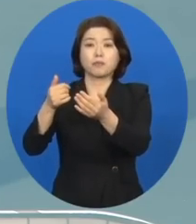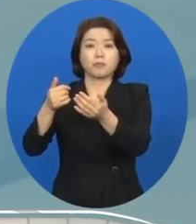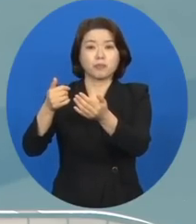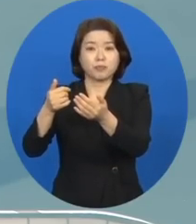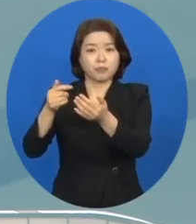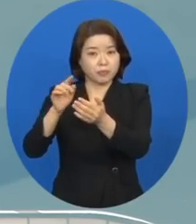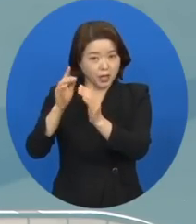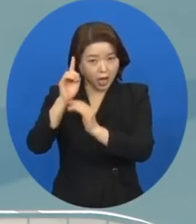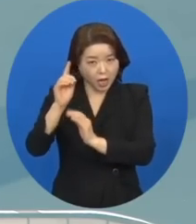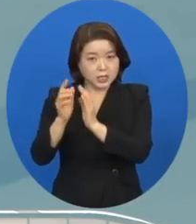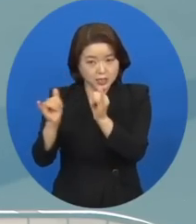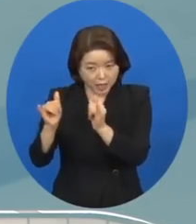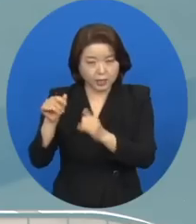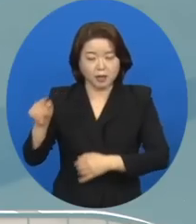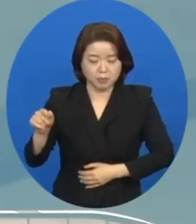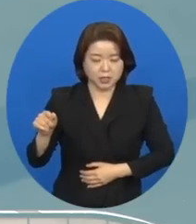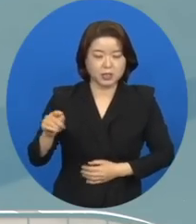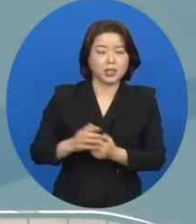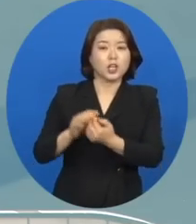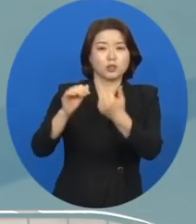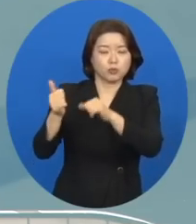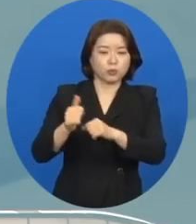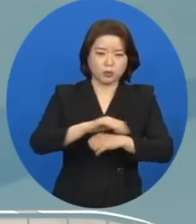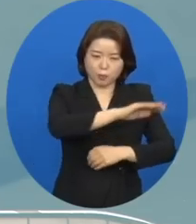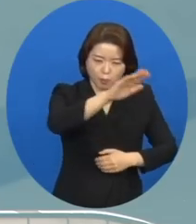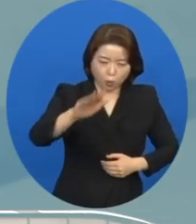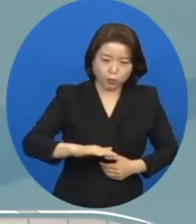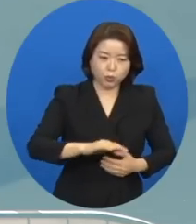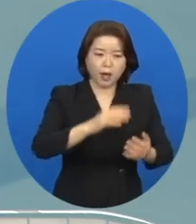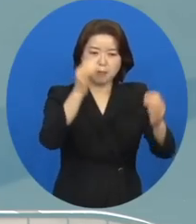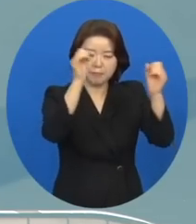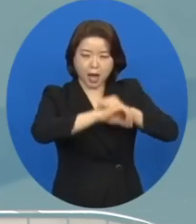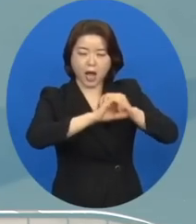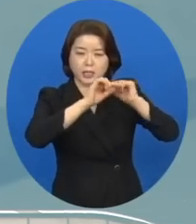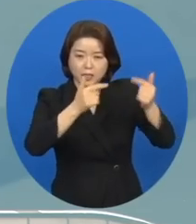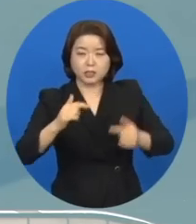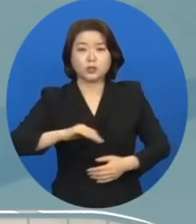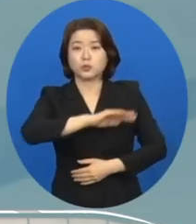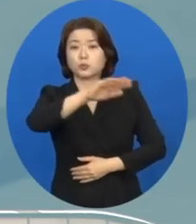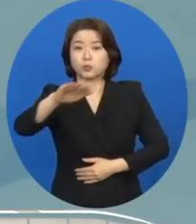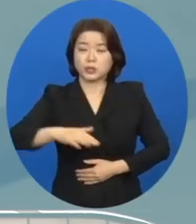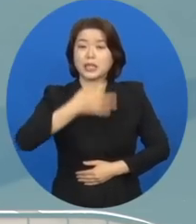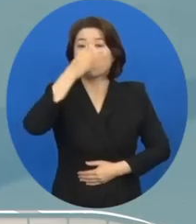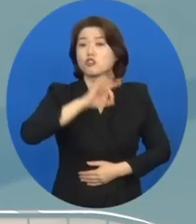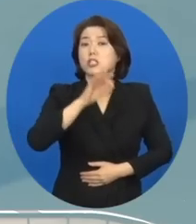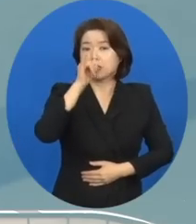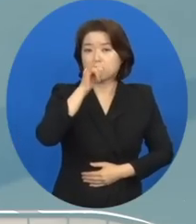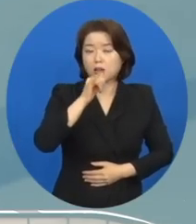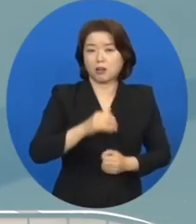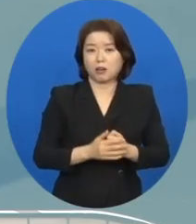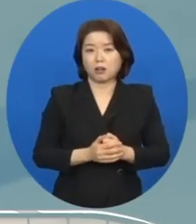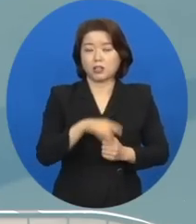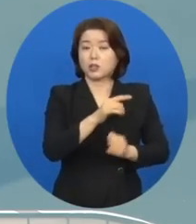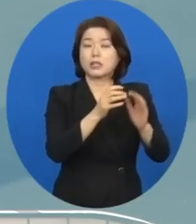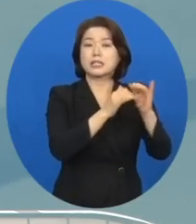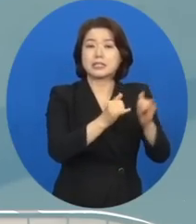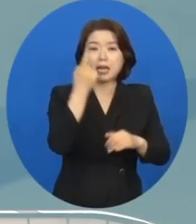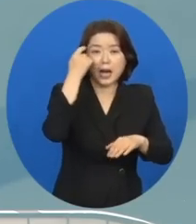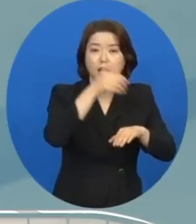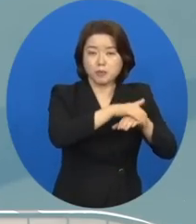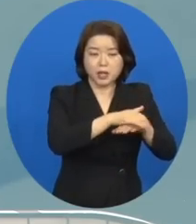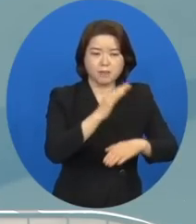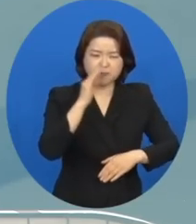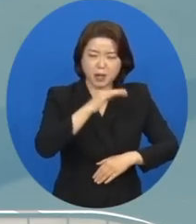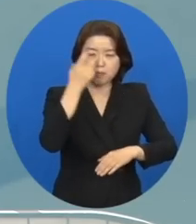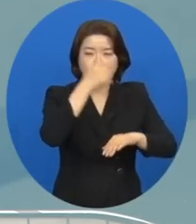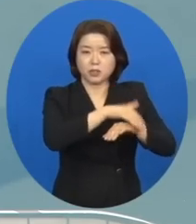민족 전체가, 그 사람이 죽어서 전체가 망하지 않는 것이 우리에게 유익하다 이런 말을 했죠. 사람의 모략입니다. 악한